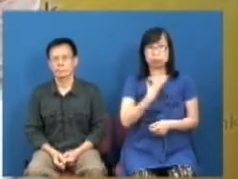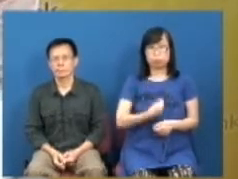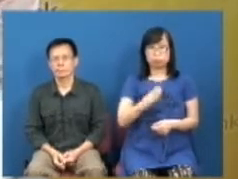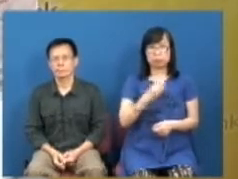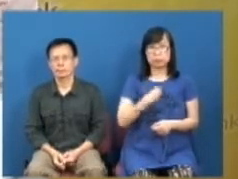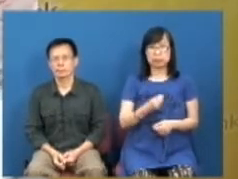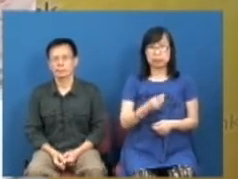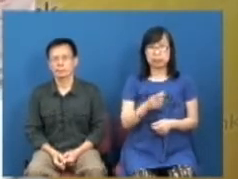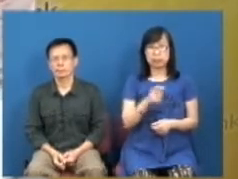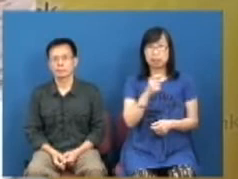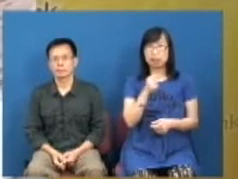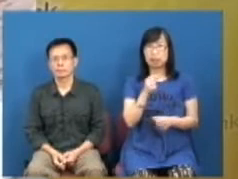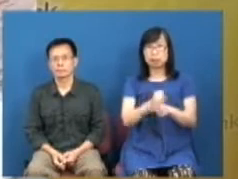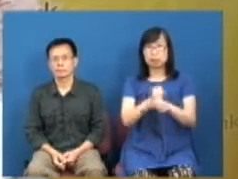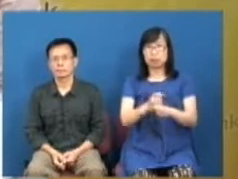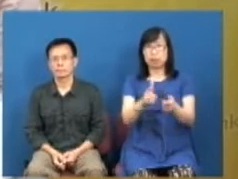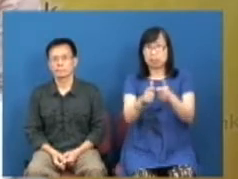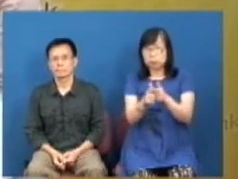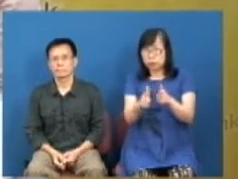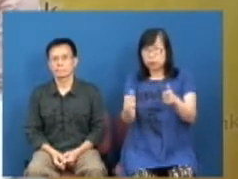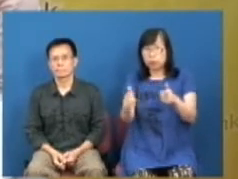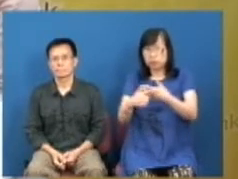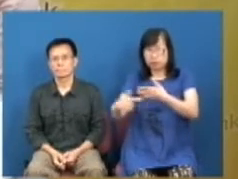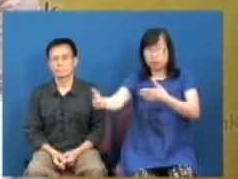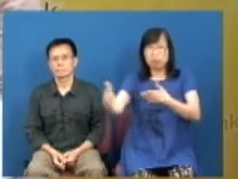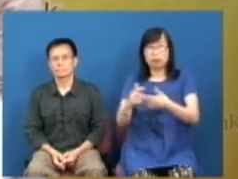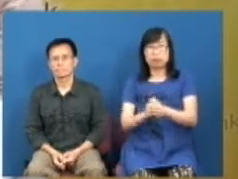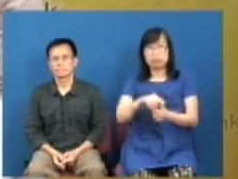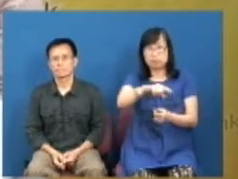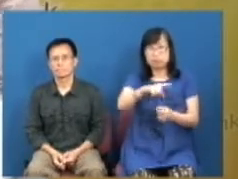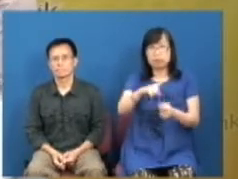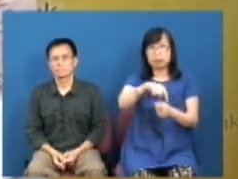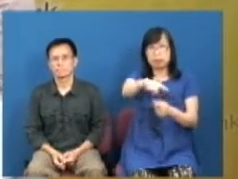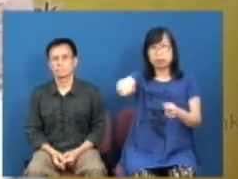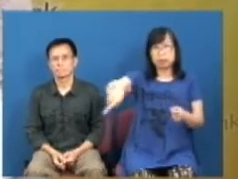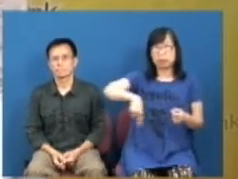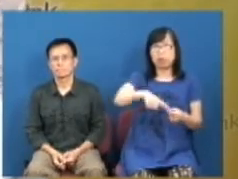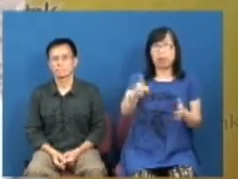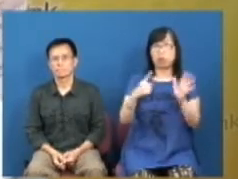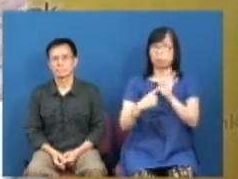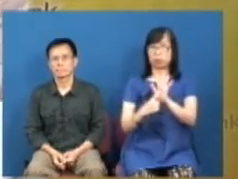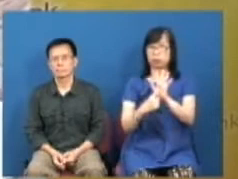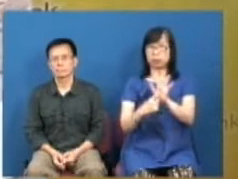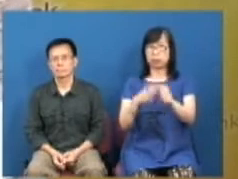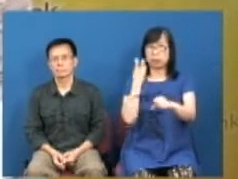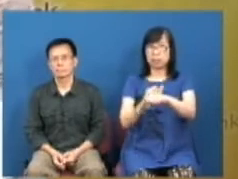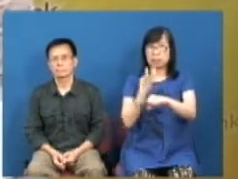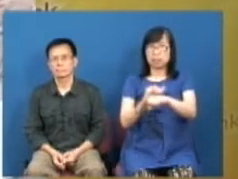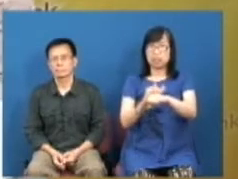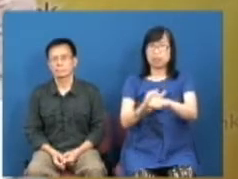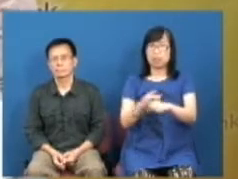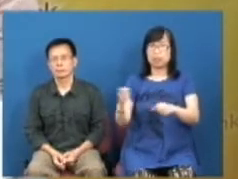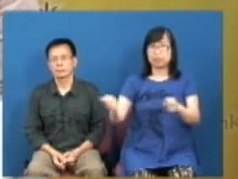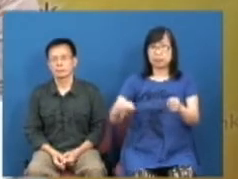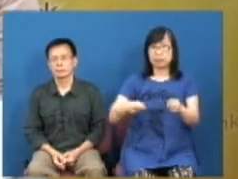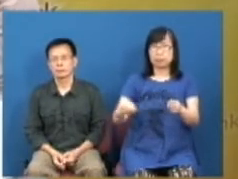我哋市區，而去做一啲譬如話。 舉個例啊，石鼓洲啦，計劃話即係興建